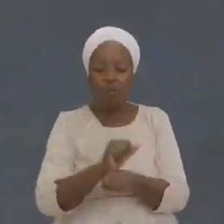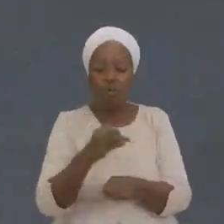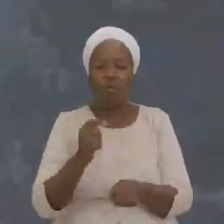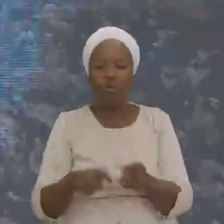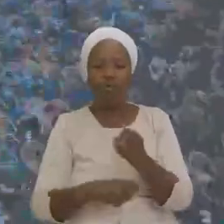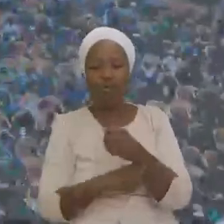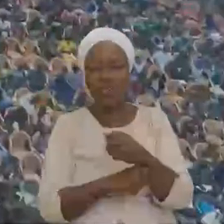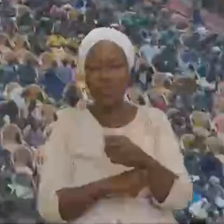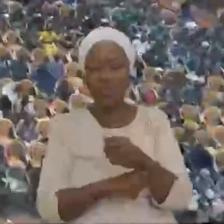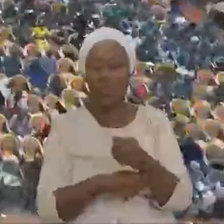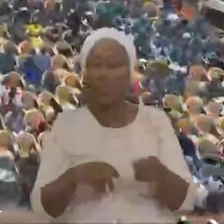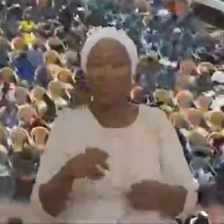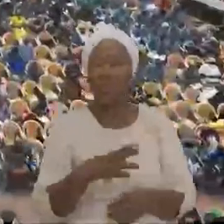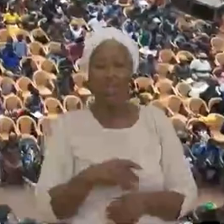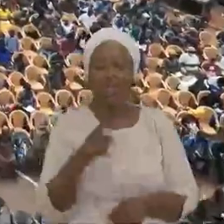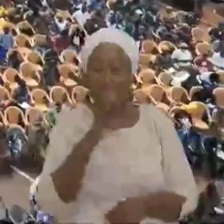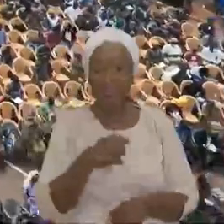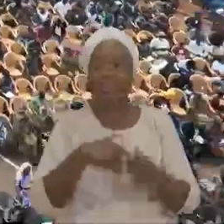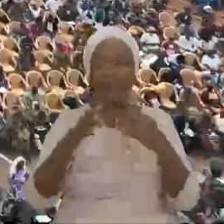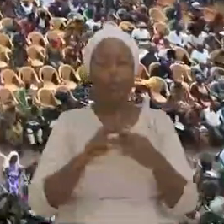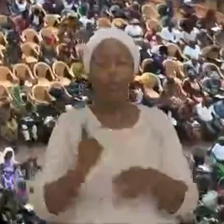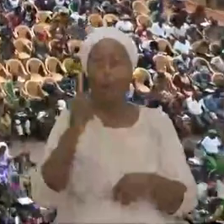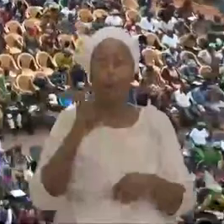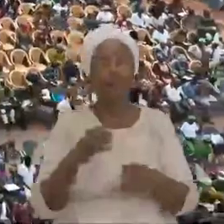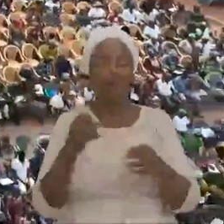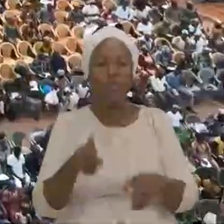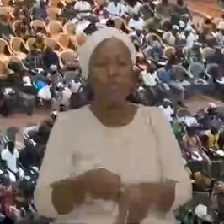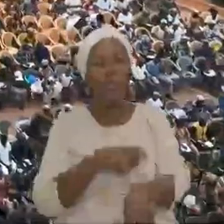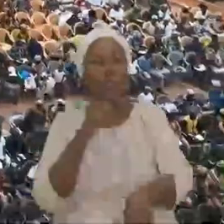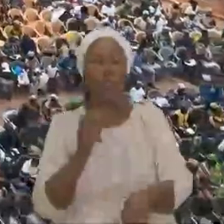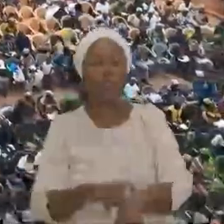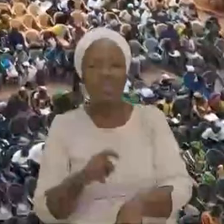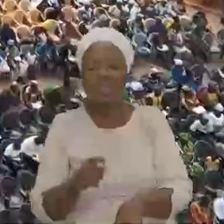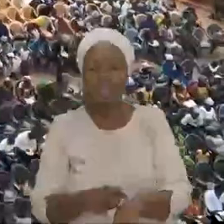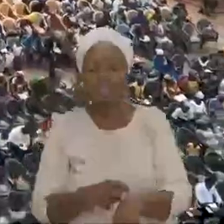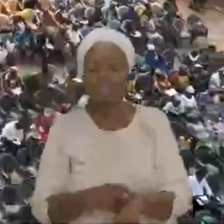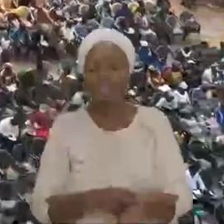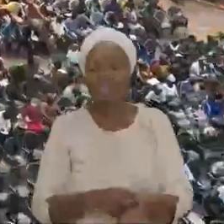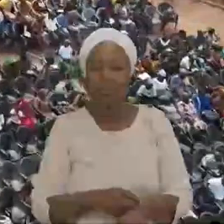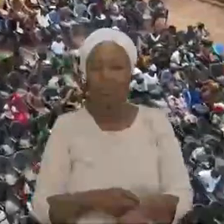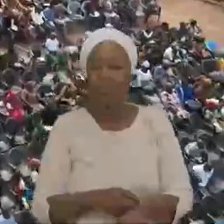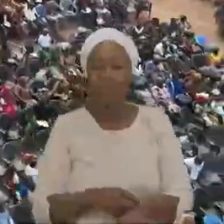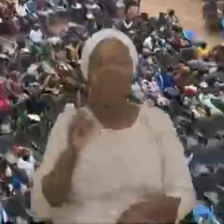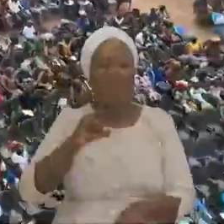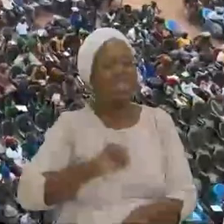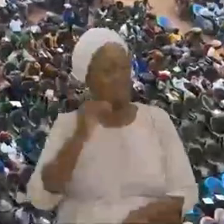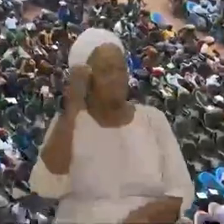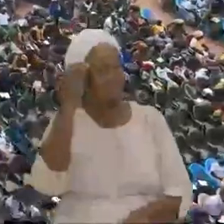chair, les œuvres de la chair, elles ont été bâties pendant